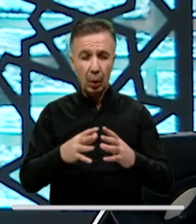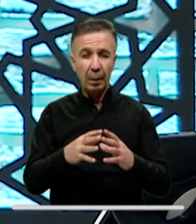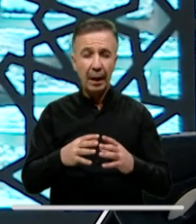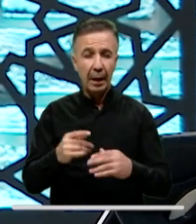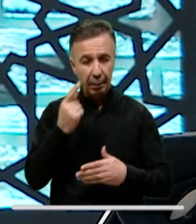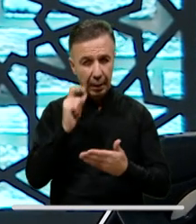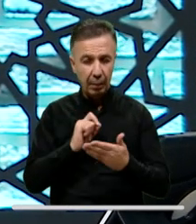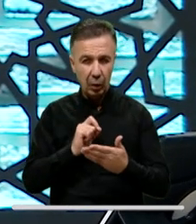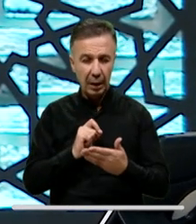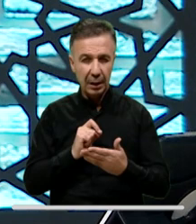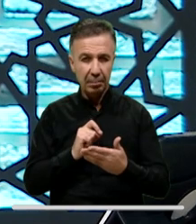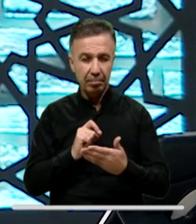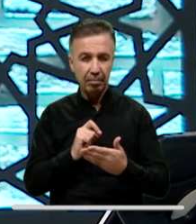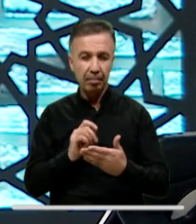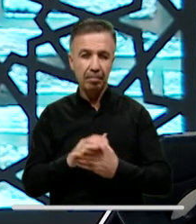olan insanlardan